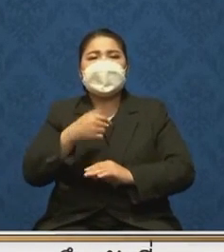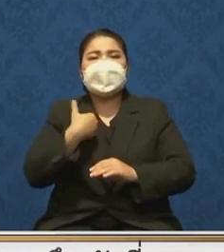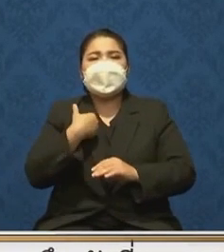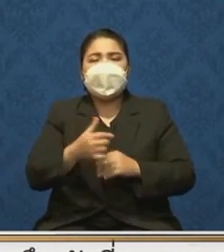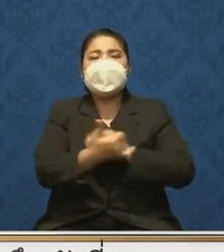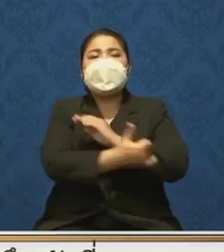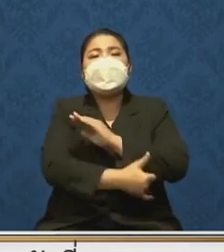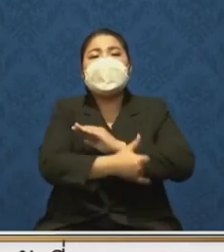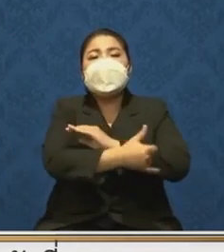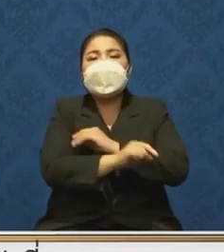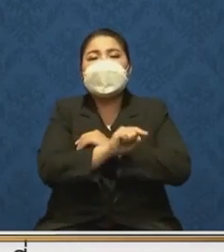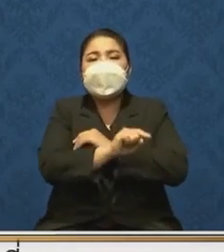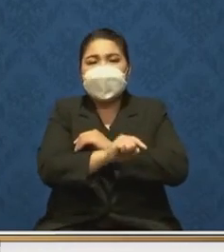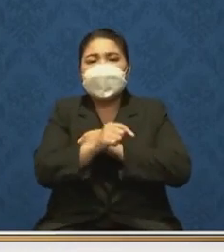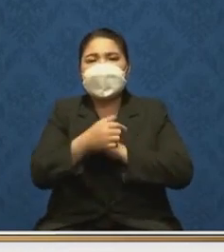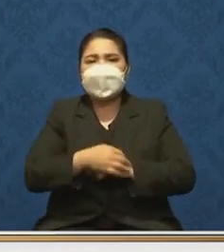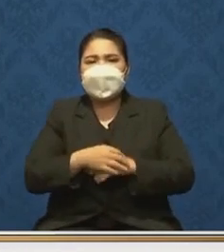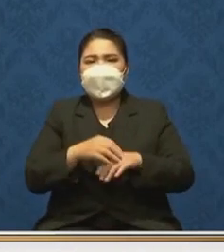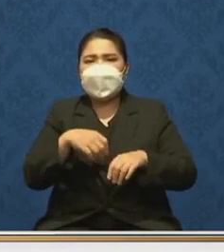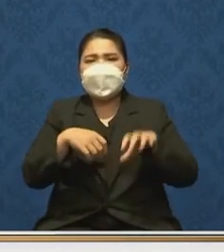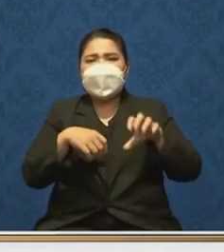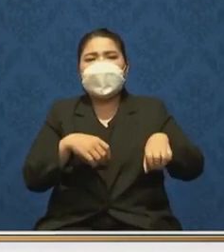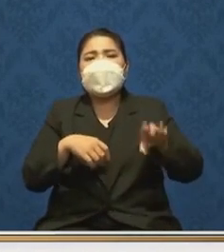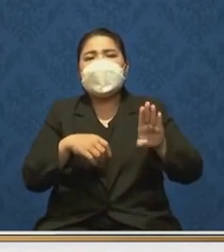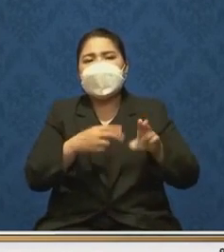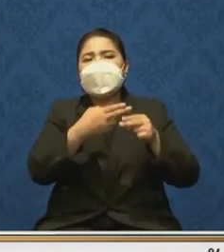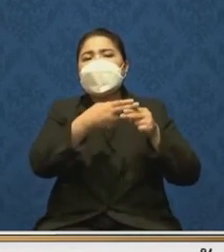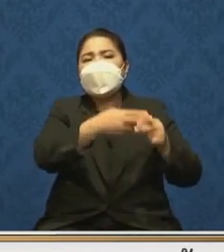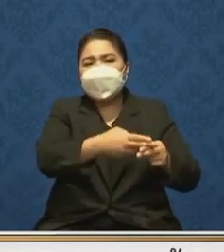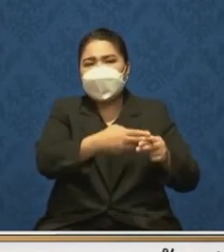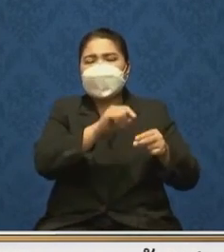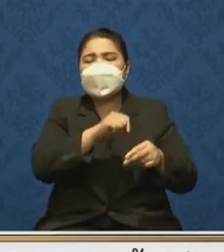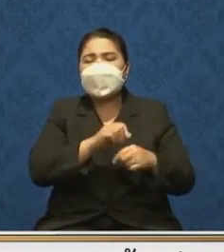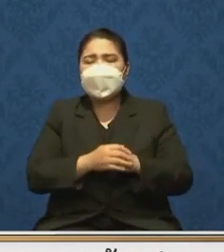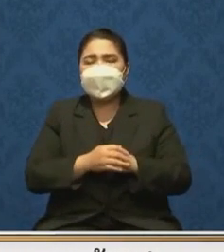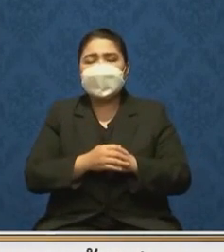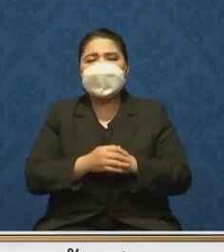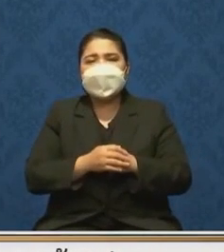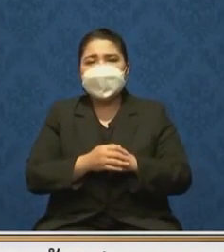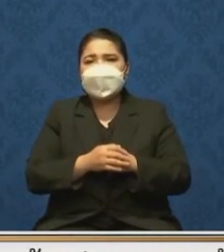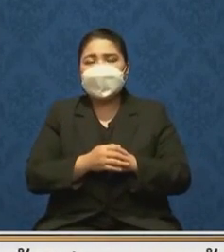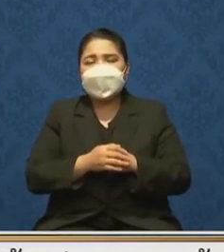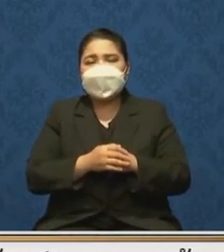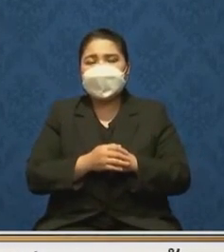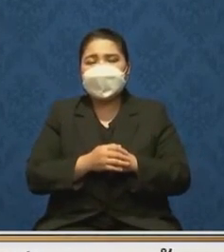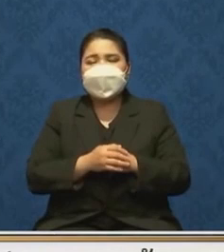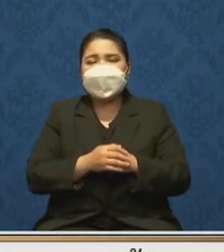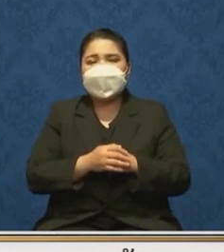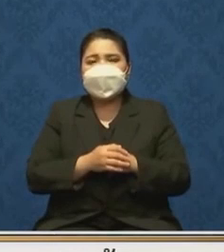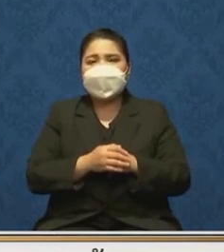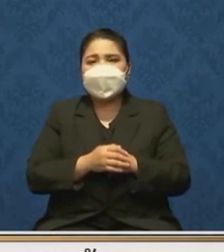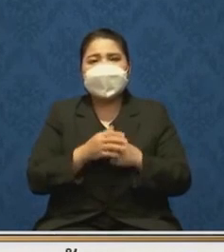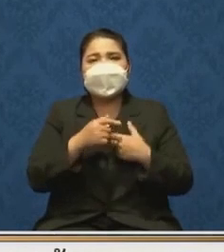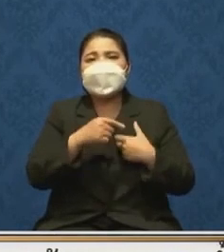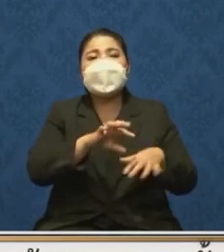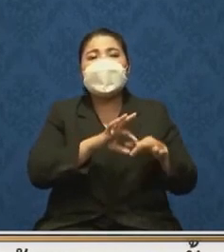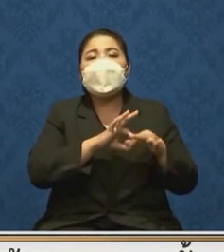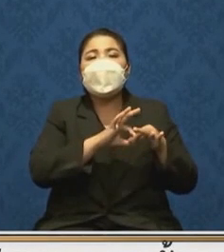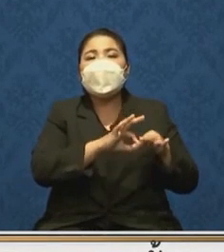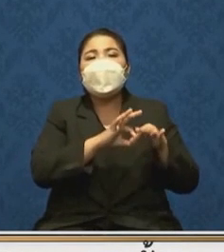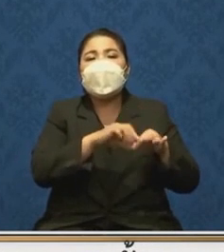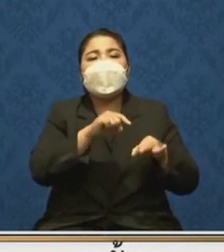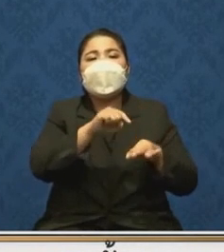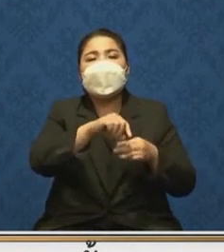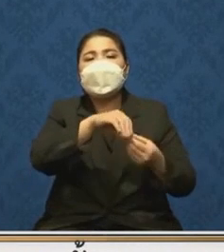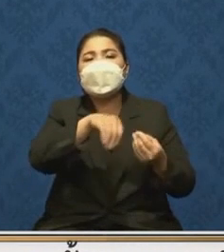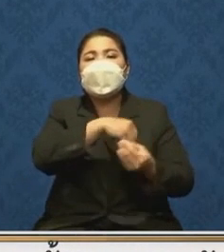บ้านจากบริษัทเอกชน ซึ่งมีสายพันซึ่งมีความผูกพันกับนกธร